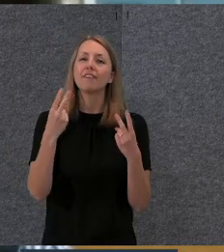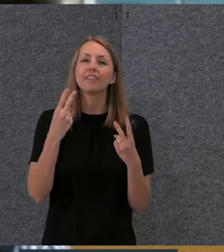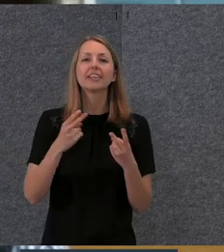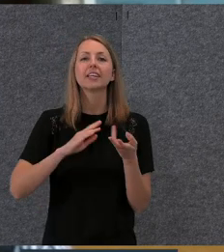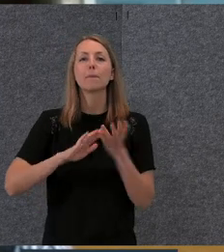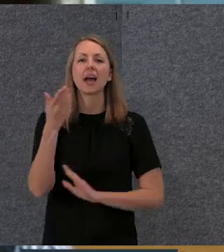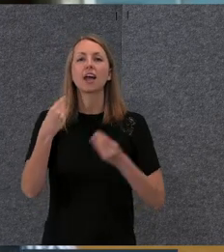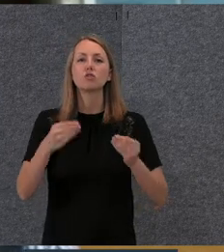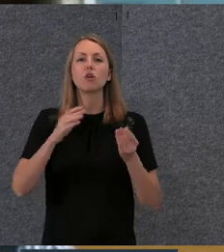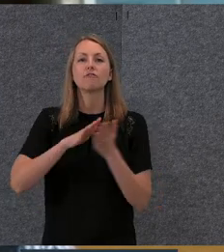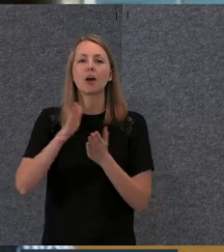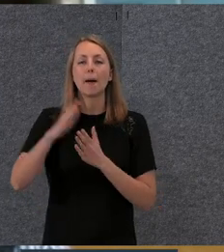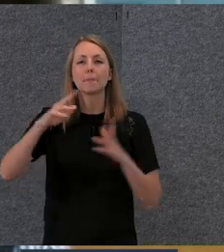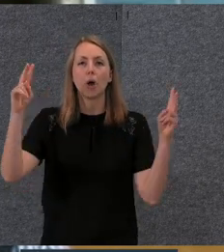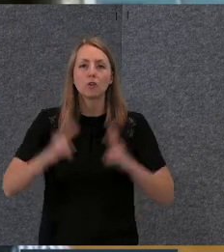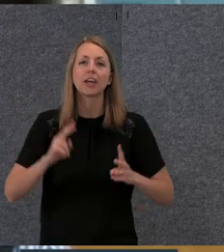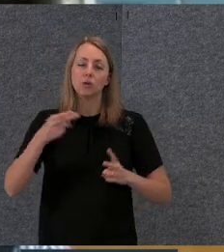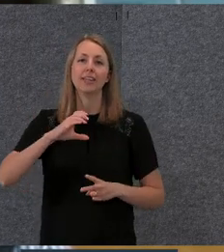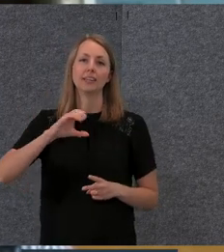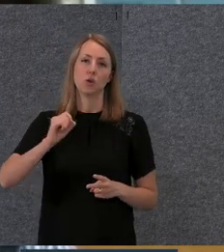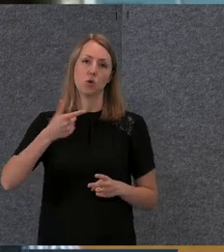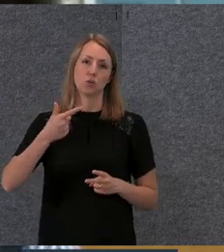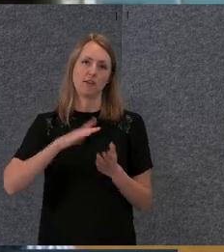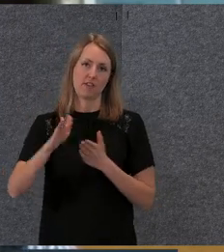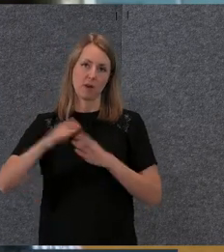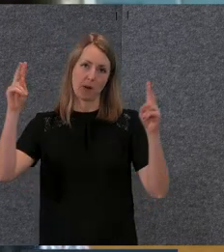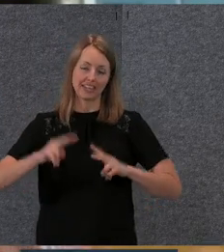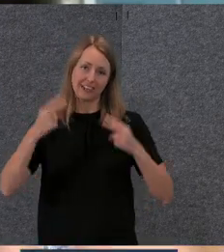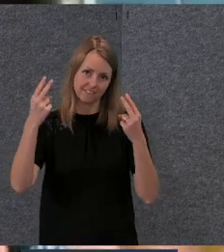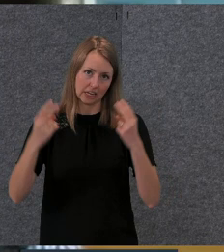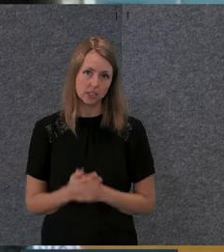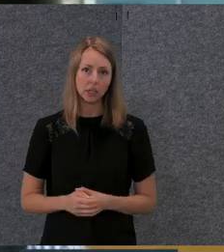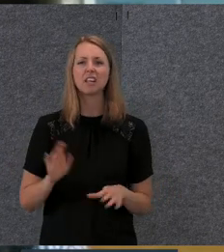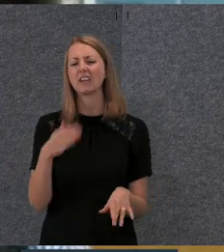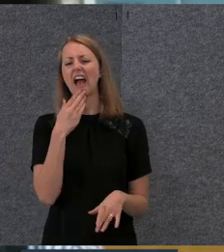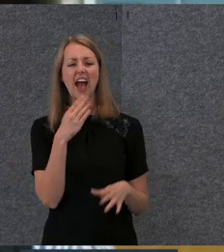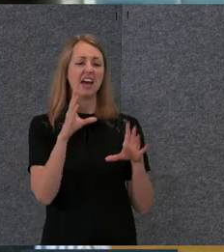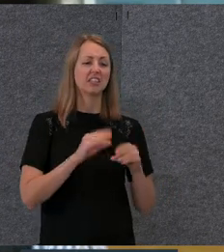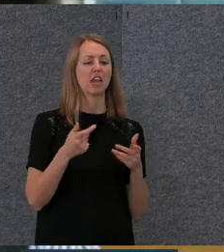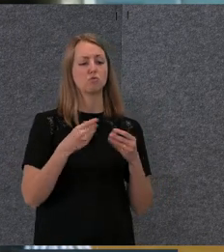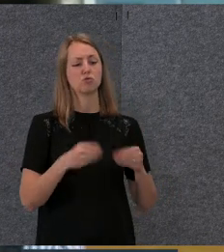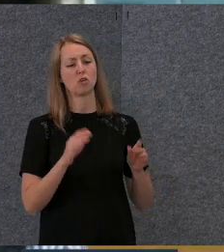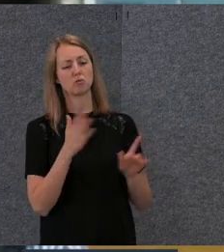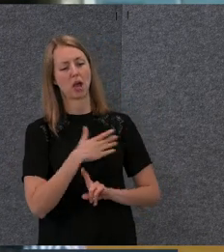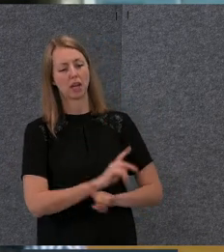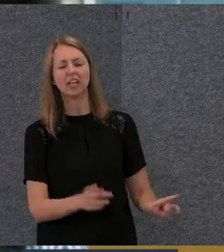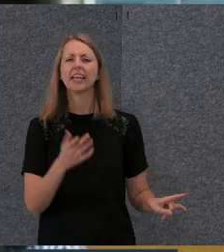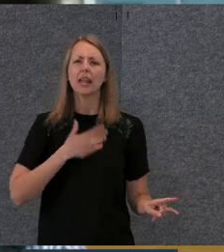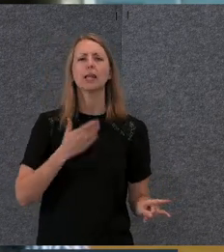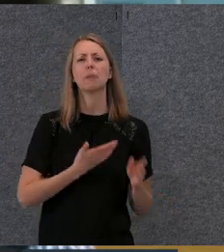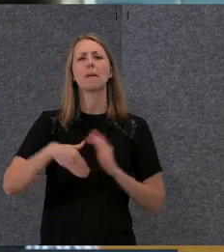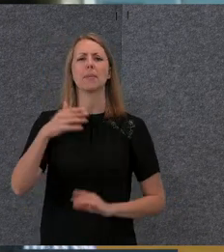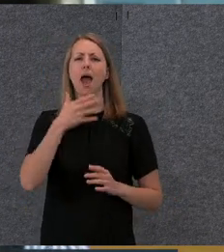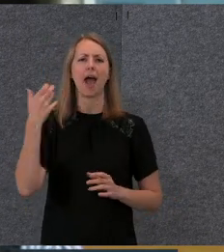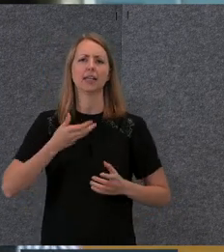damit die CO2-Emissionen senken. Das ist das Entscheidende, was wir hinkriegen müssen. Wir dürfen nicht sagen, ach nee, Dämmstoff mag ich nicht, ich heize lieber 5-mal so viel. Das können